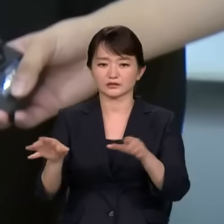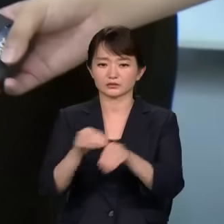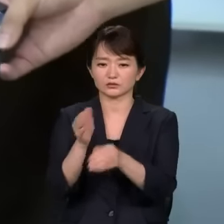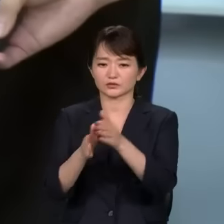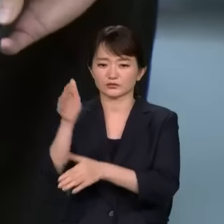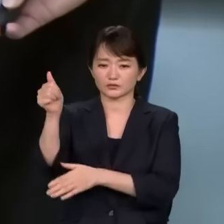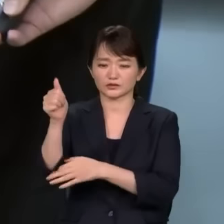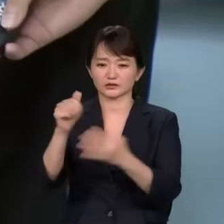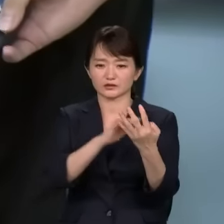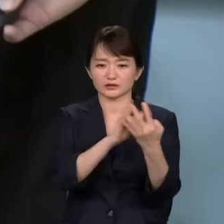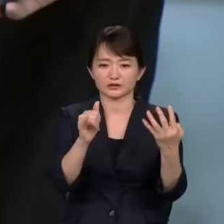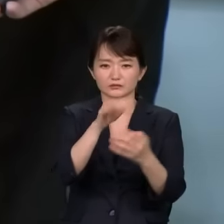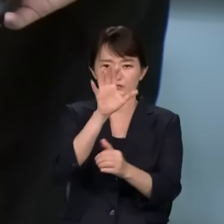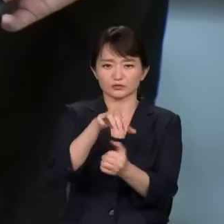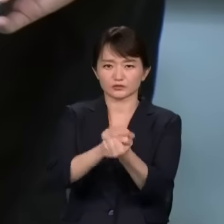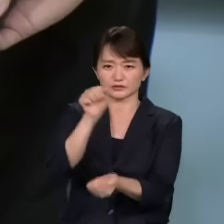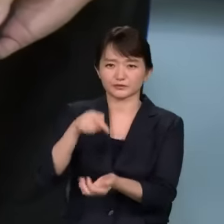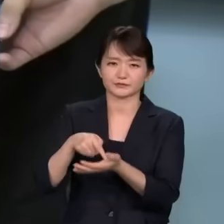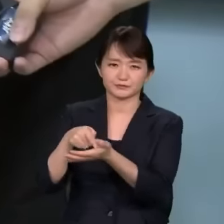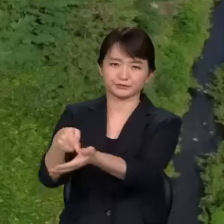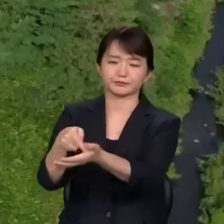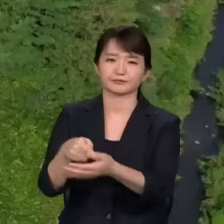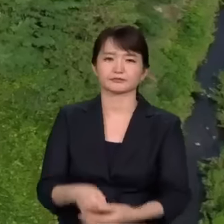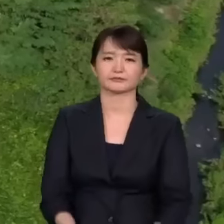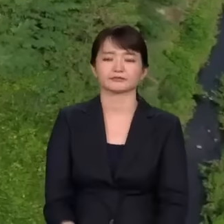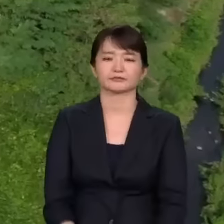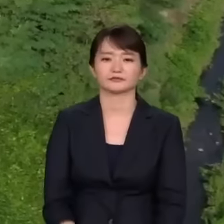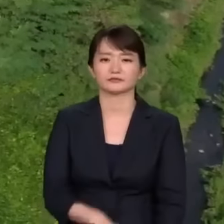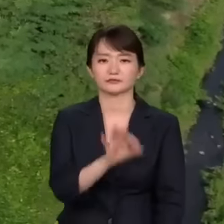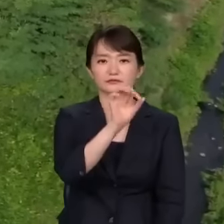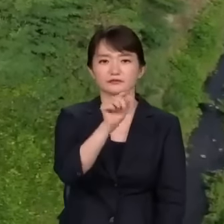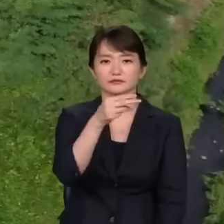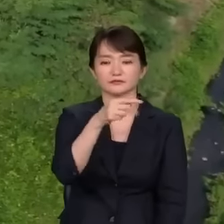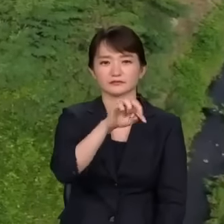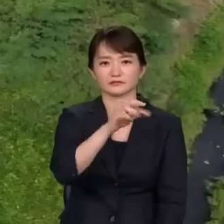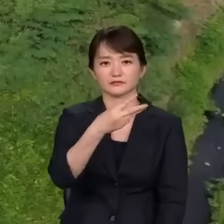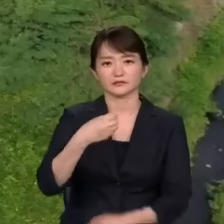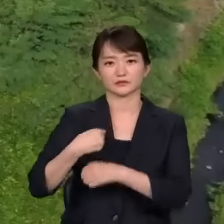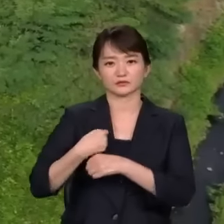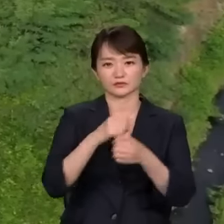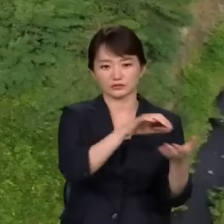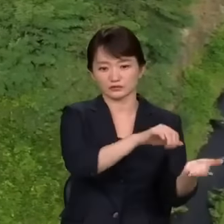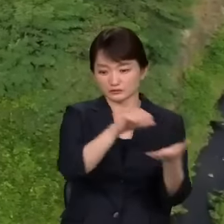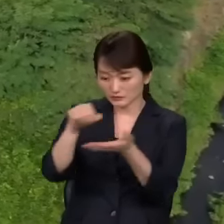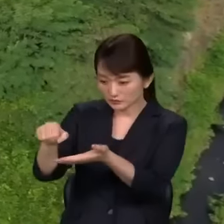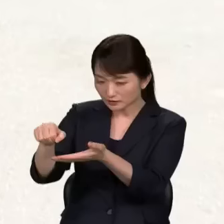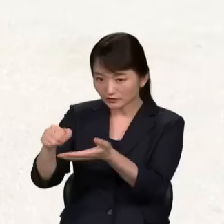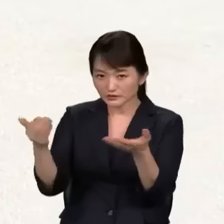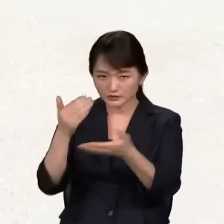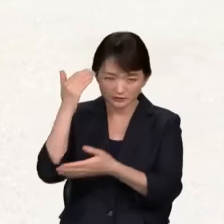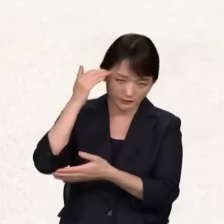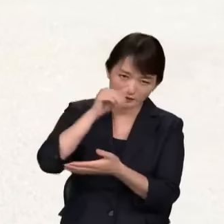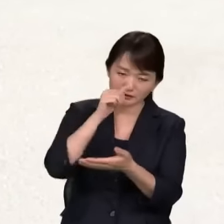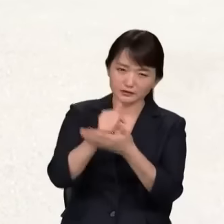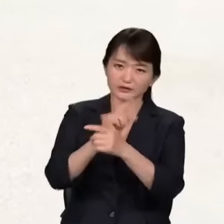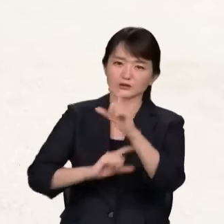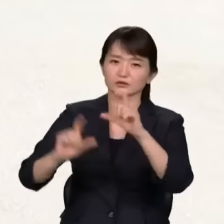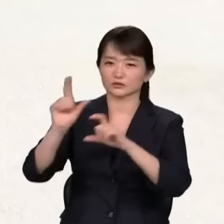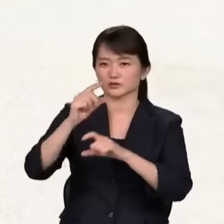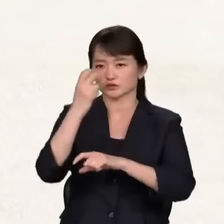등 4명에 대한 구속영장을 청구했습니다. 또 아리셀이 군납 전지의 납품 과정에서 저지른 업무방해 혐의도 추가로